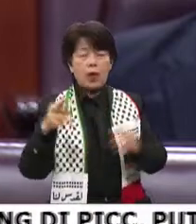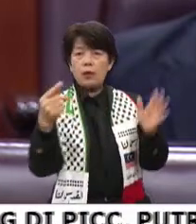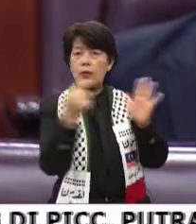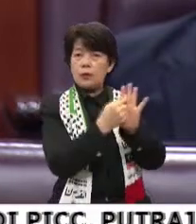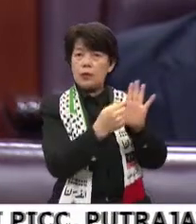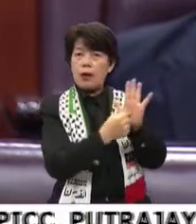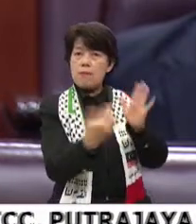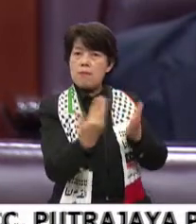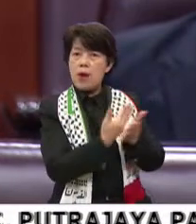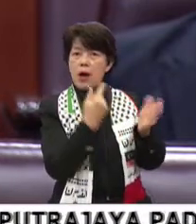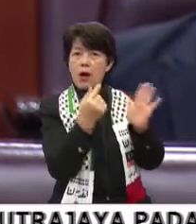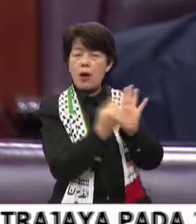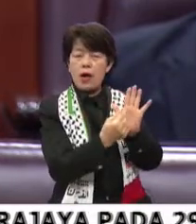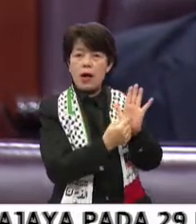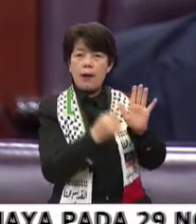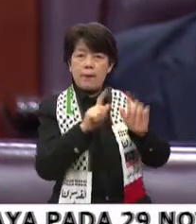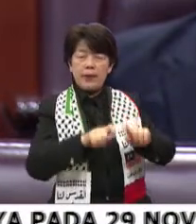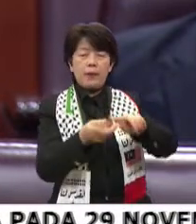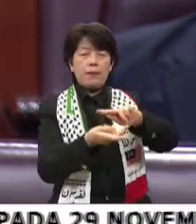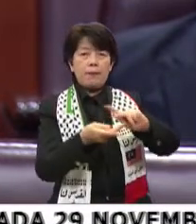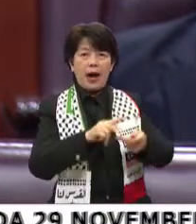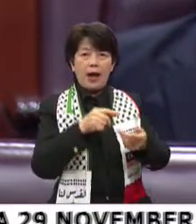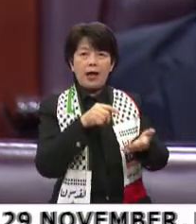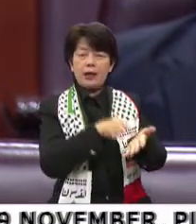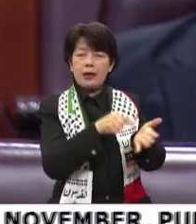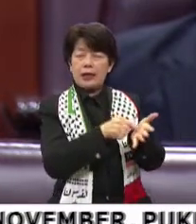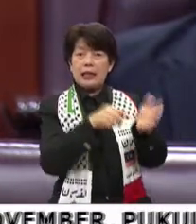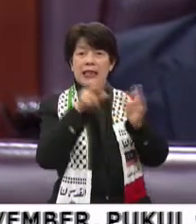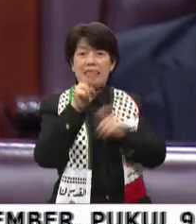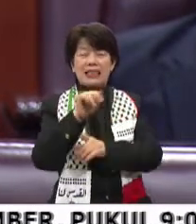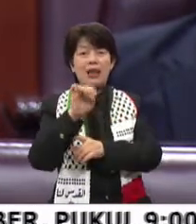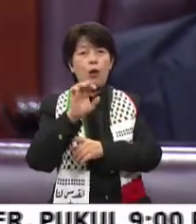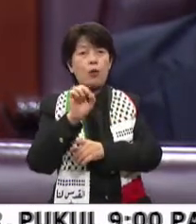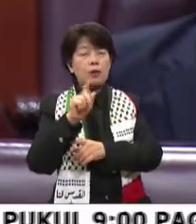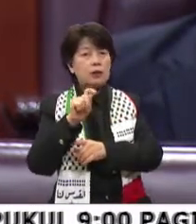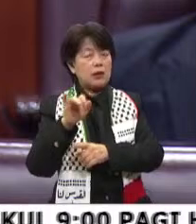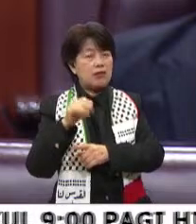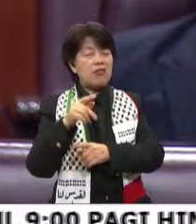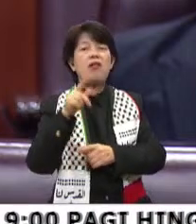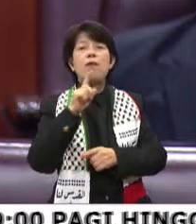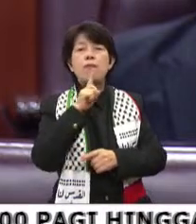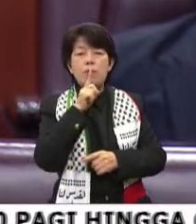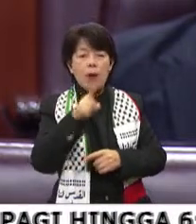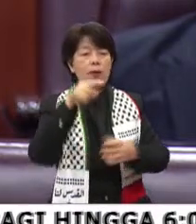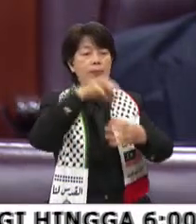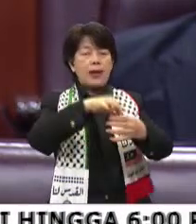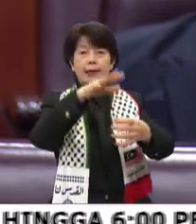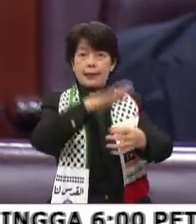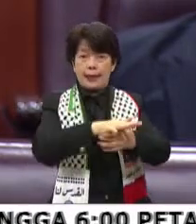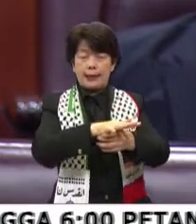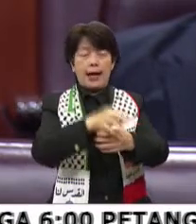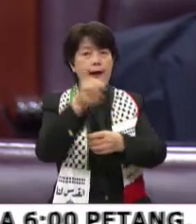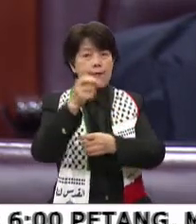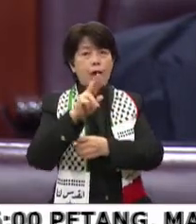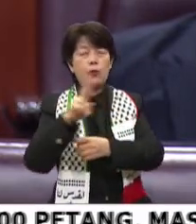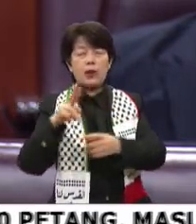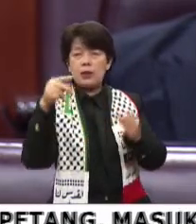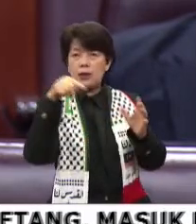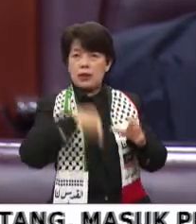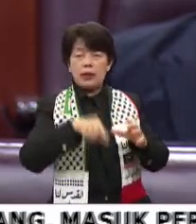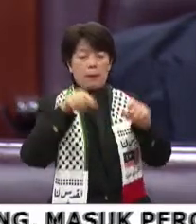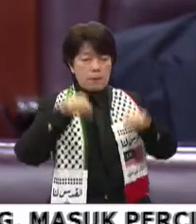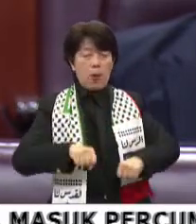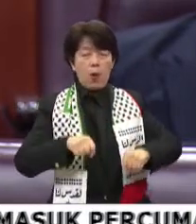ini tetapi sekurang-kurangnya dengan pengeluaran nikotin daripada akta racun dengan Rang undang-undang ini kita boleh membuatkan